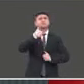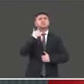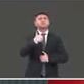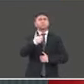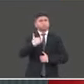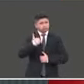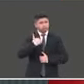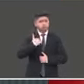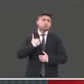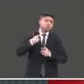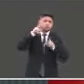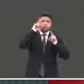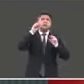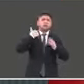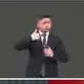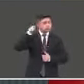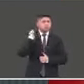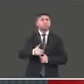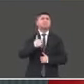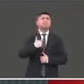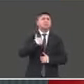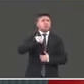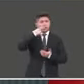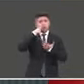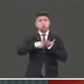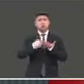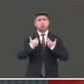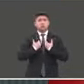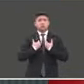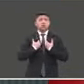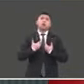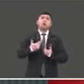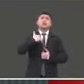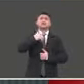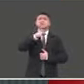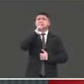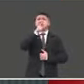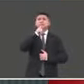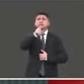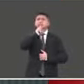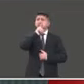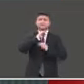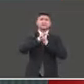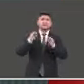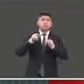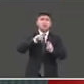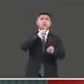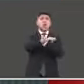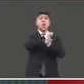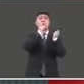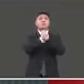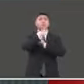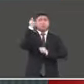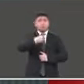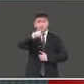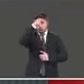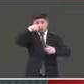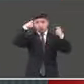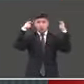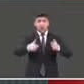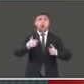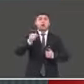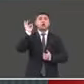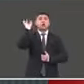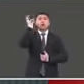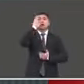hiç şüphemiz yoktur iyice sessiz devrimleri hayata geçiren Türkiye'de yeşil